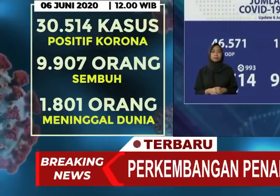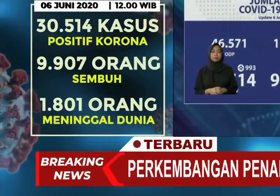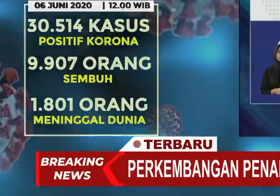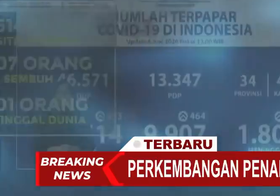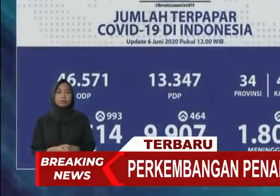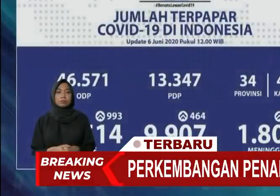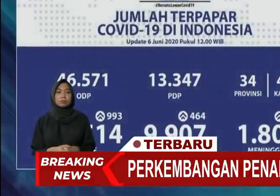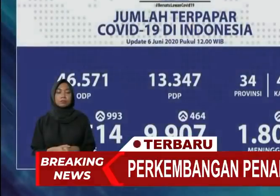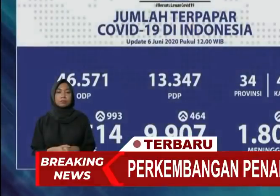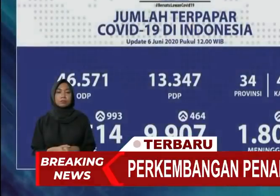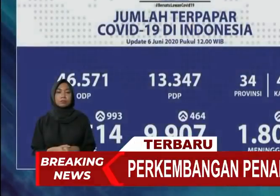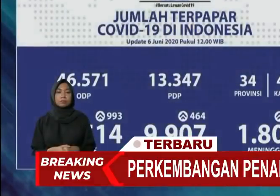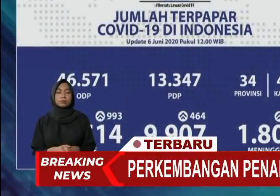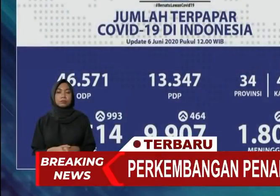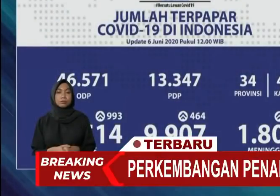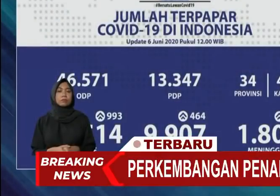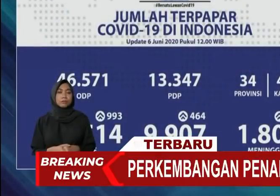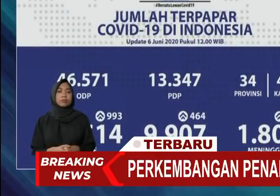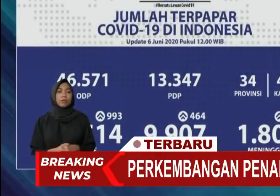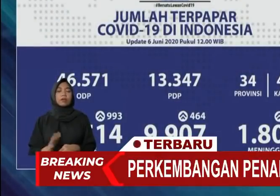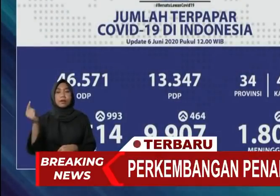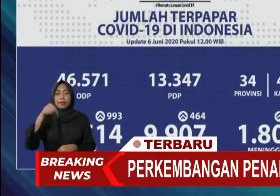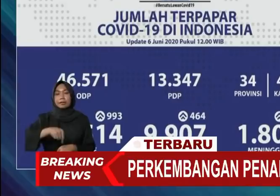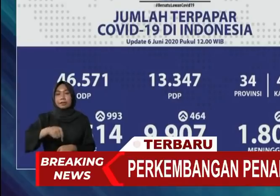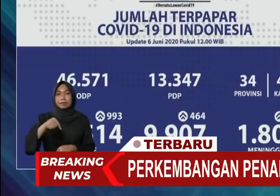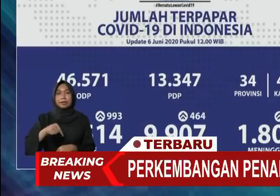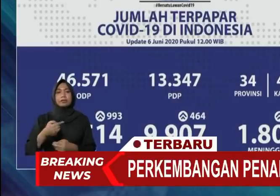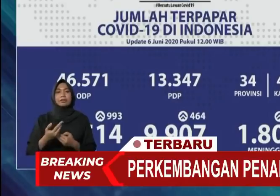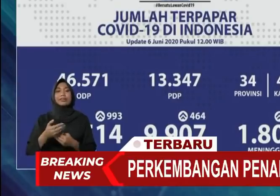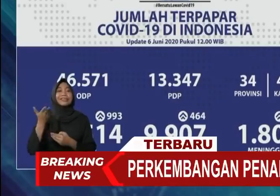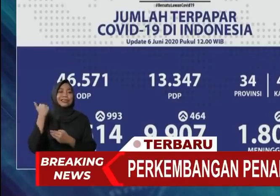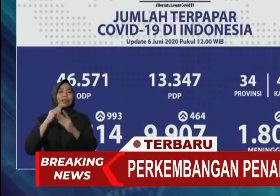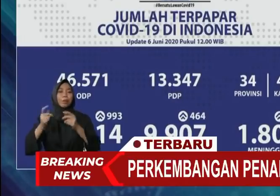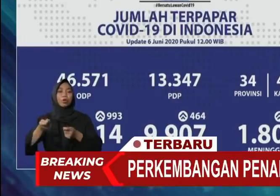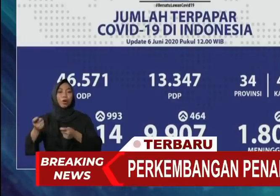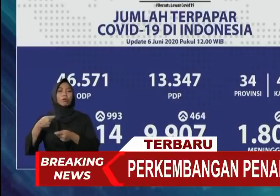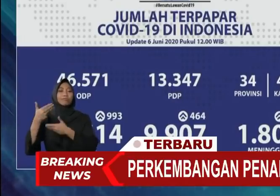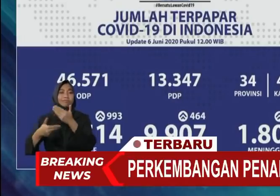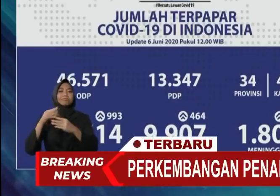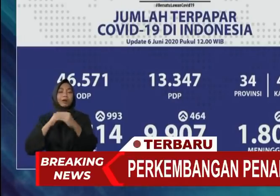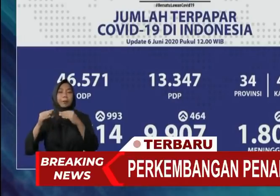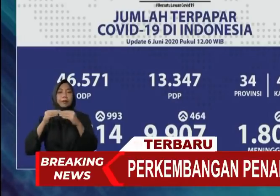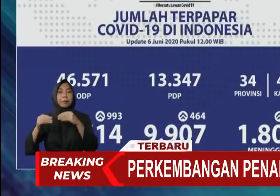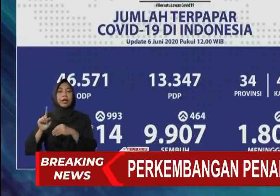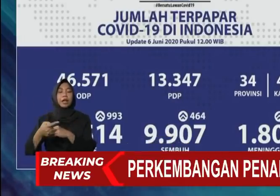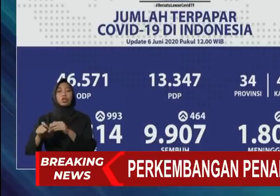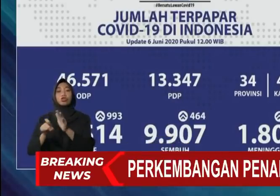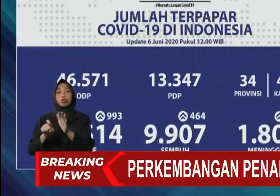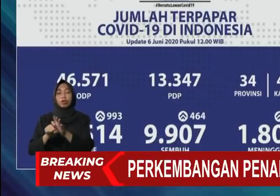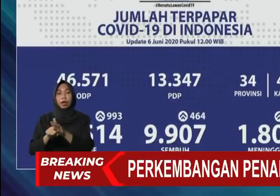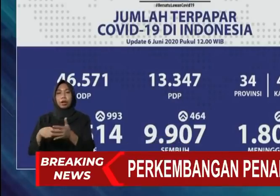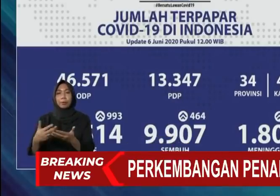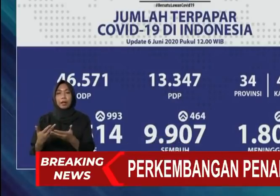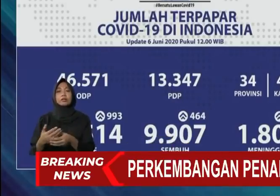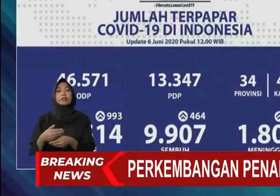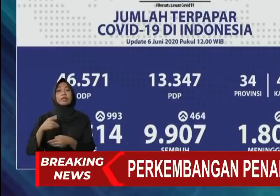hai saudara surah pada hari ini kita telah melaksanakan berbagai rapat koordinasi salah satunya adalah bahwa